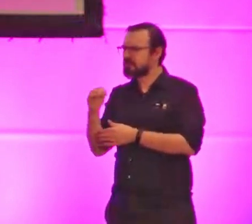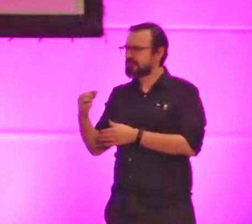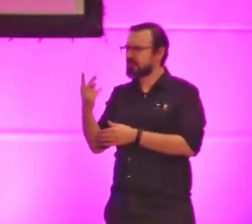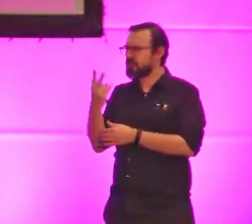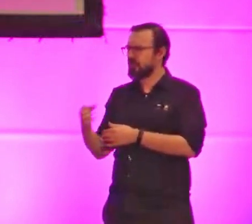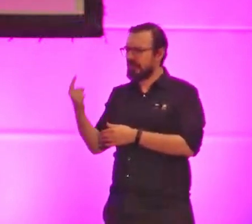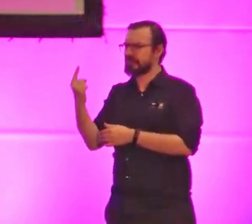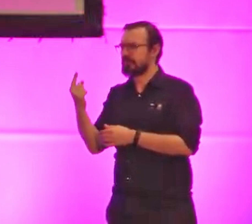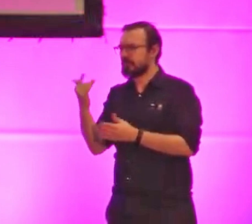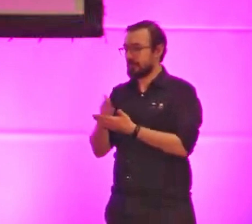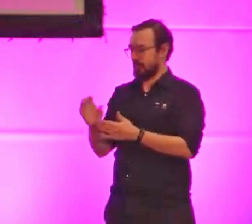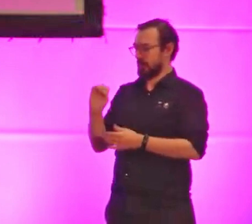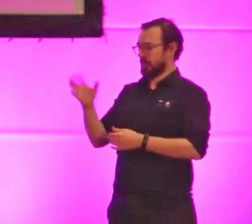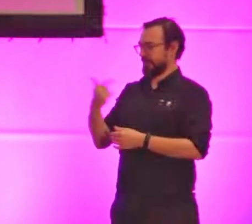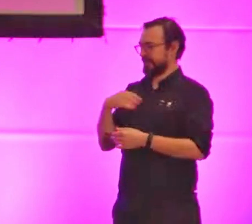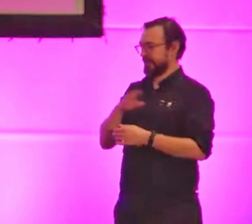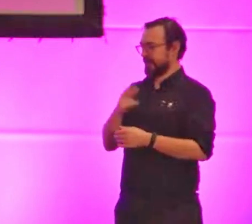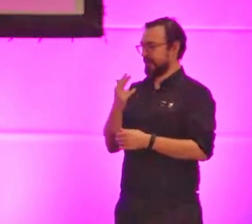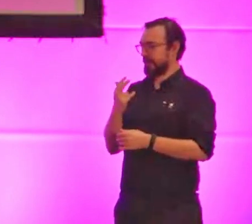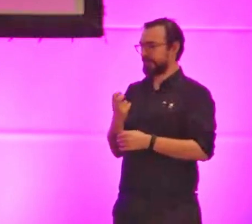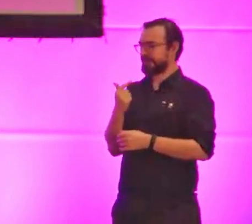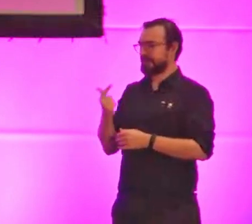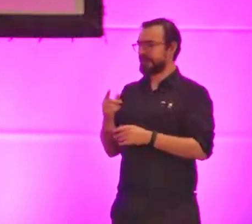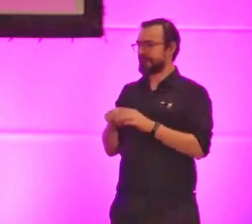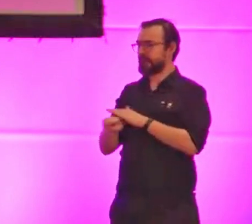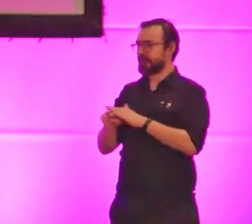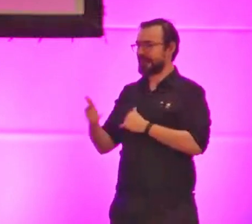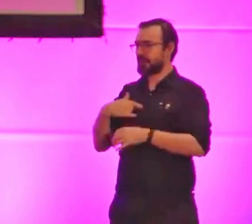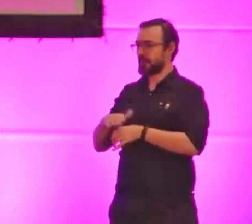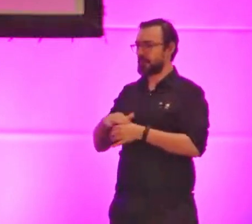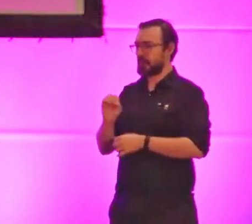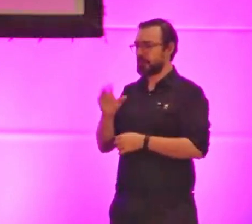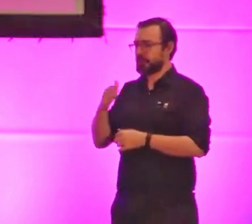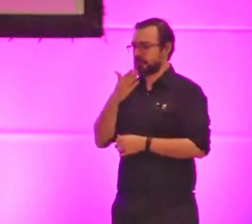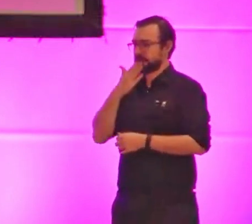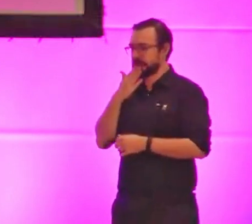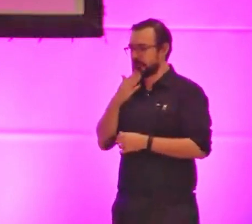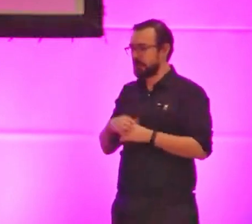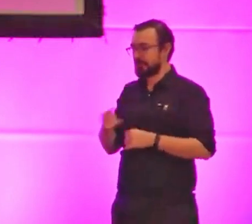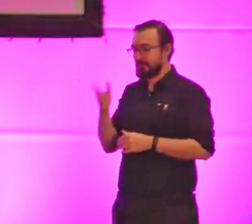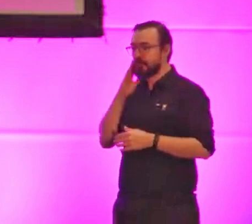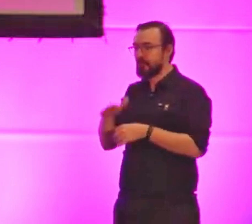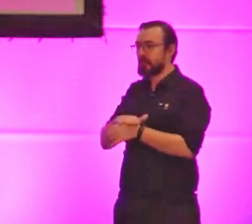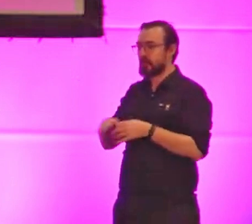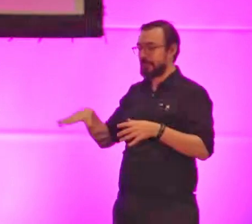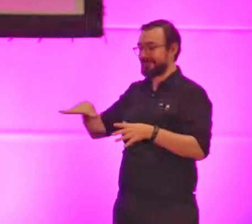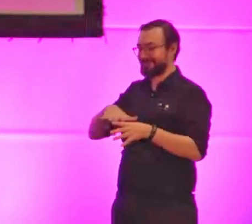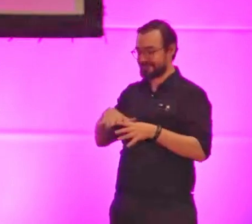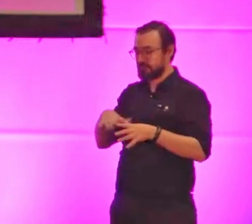2000-2001 när här vägbygget sker. Oj då, vi har visst 80 000 flyktingar i vårt område. Och de som bodde i det här området,